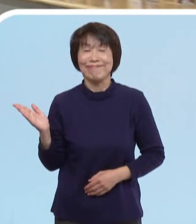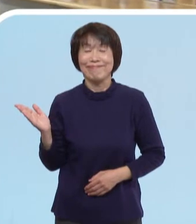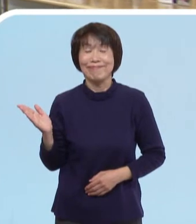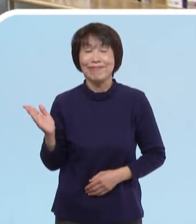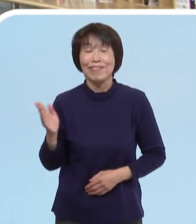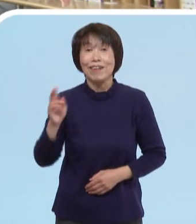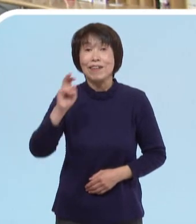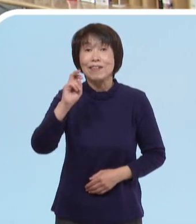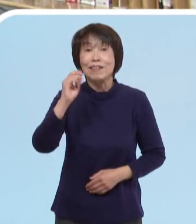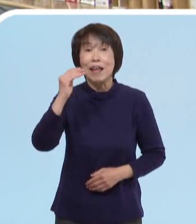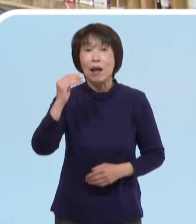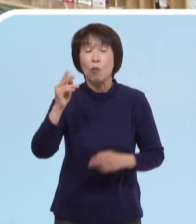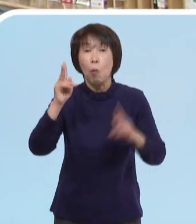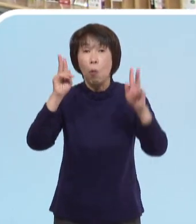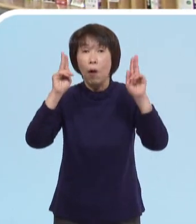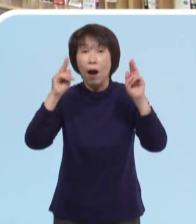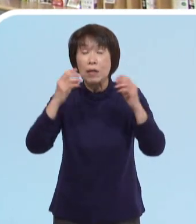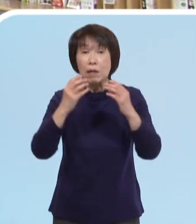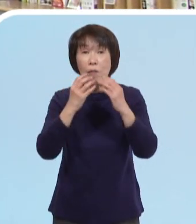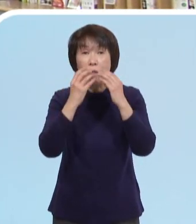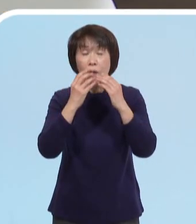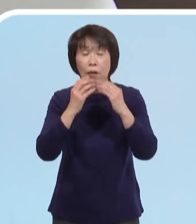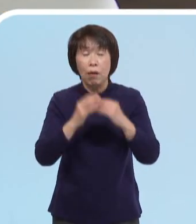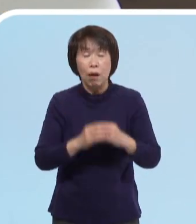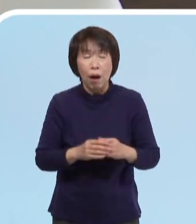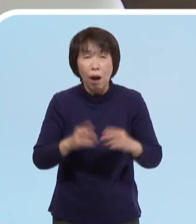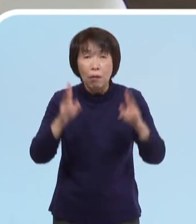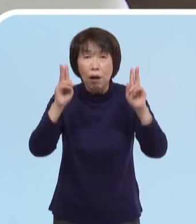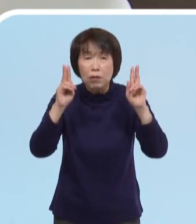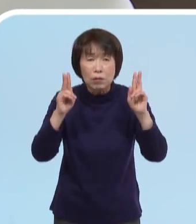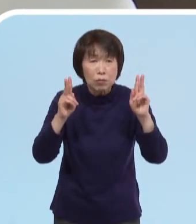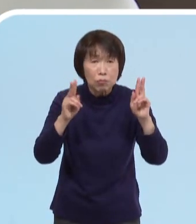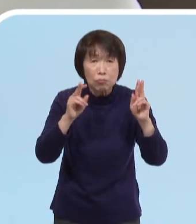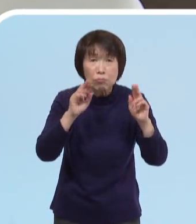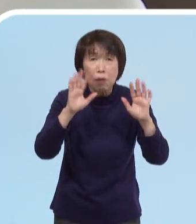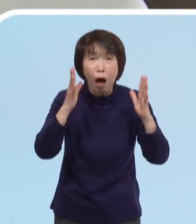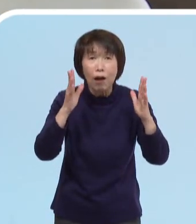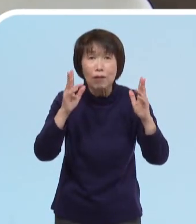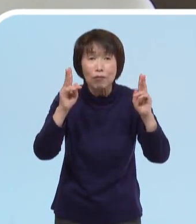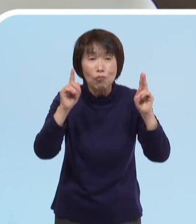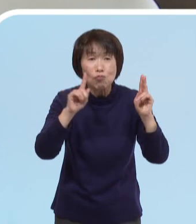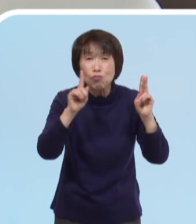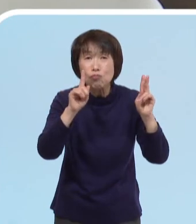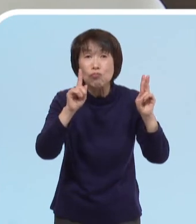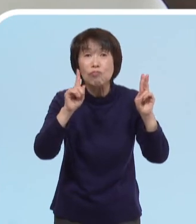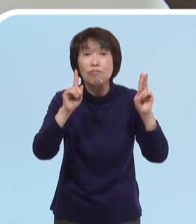これです。セコガニバーガーです。 え、カニはどこかに？なんちゃって。